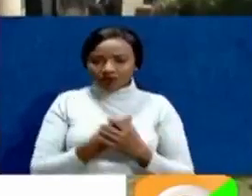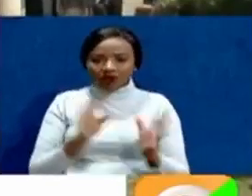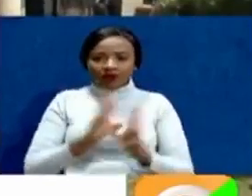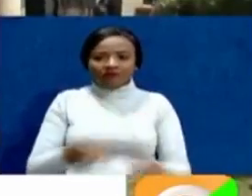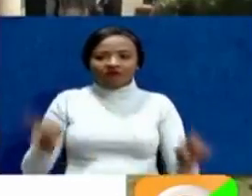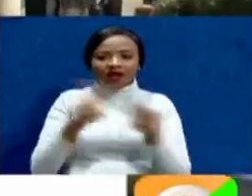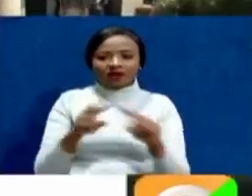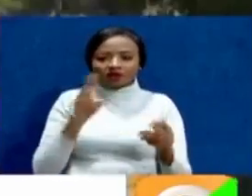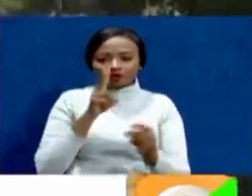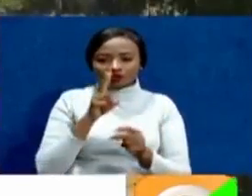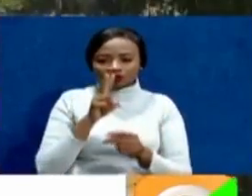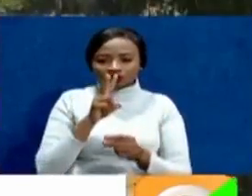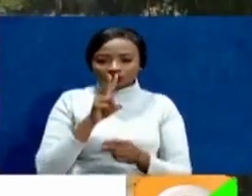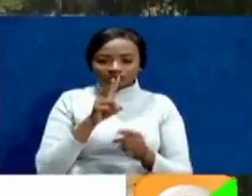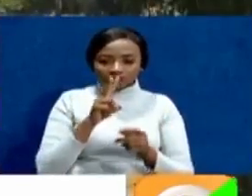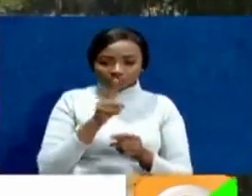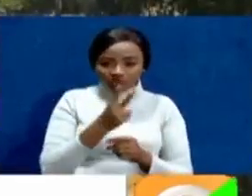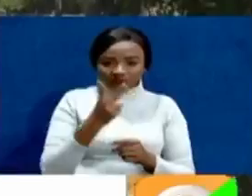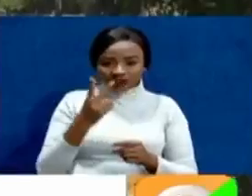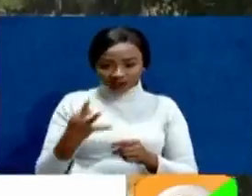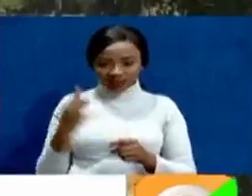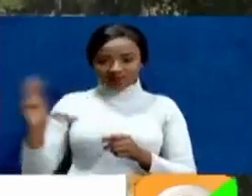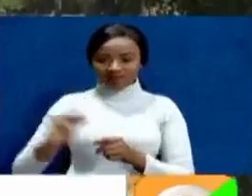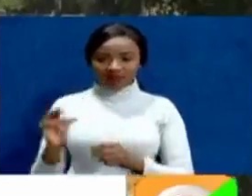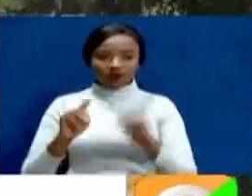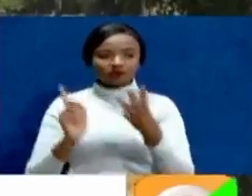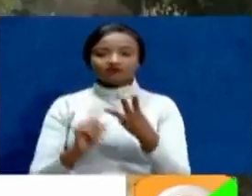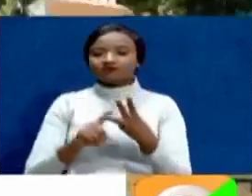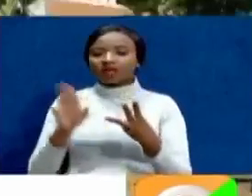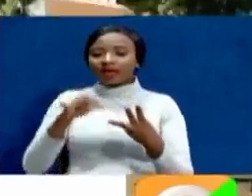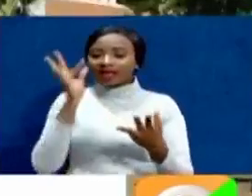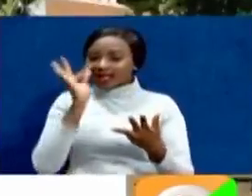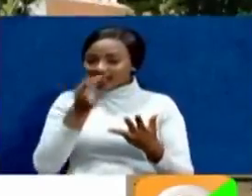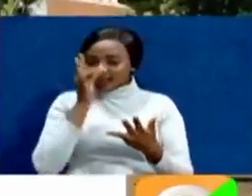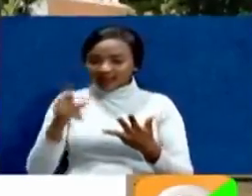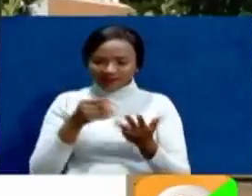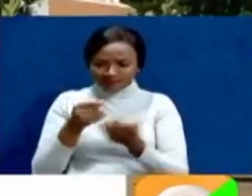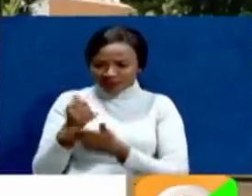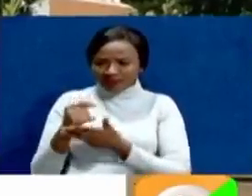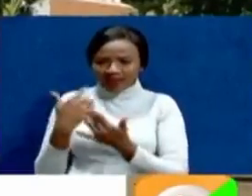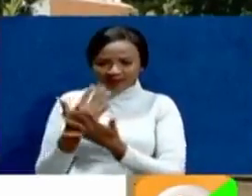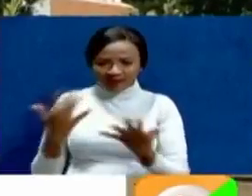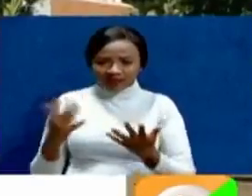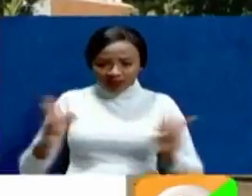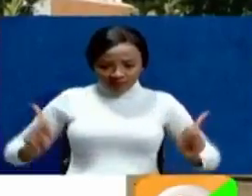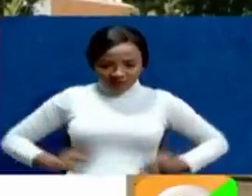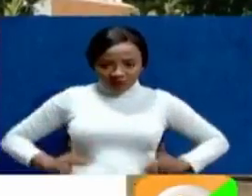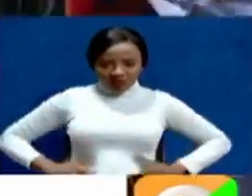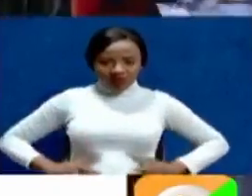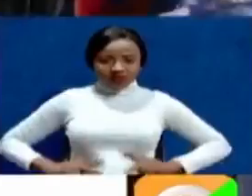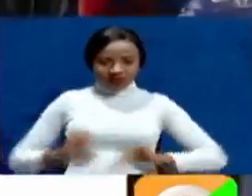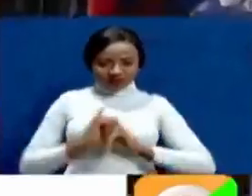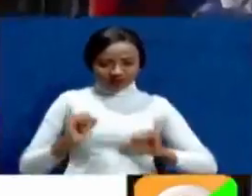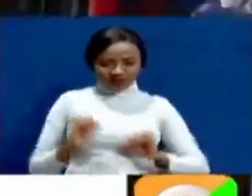milioni 123. Katika kaunti ya Nyeri, mbunge huyo anadaiwa kufanya ununuzi wa vifaa 10 vya matibabu ya figo vyenye thamani ya